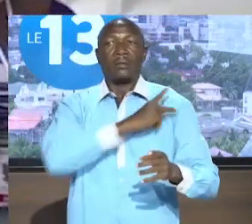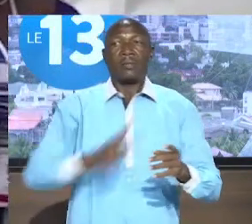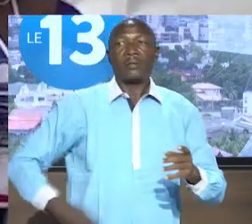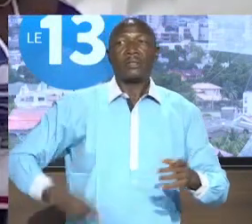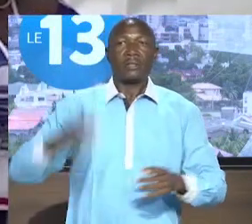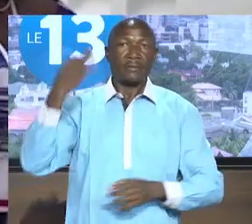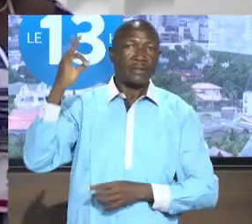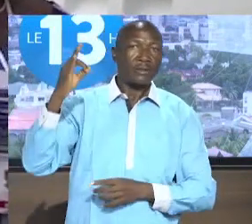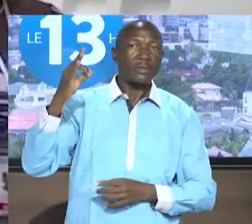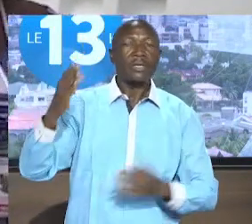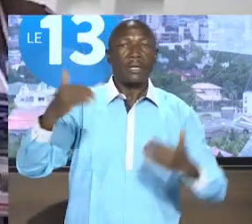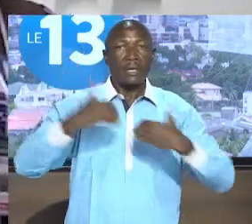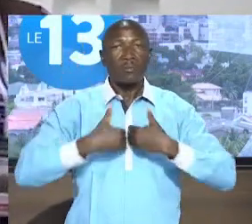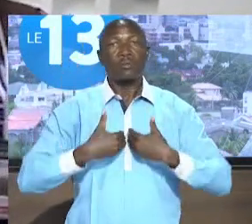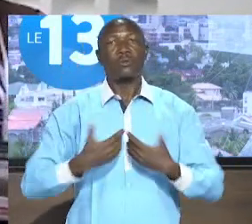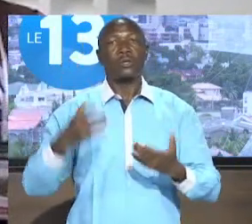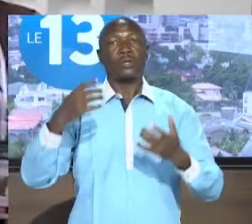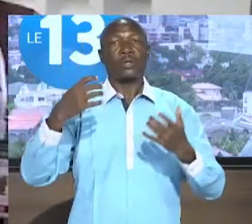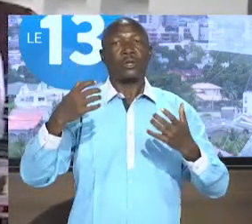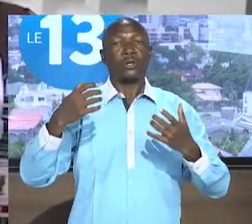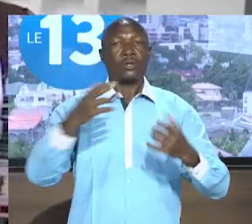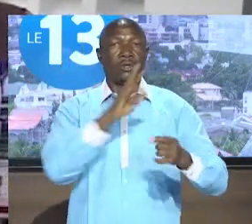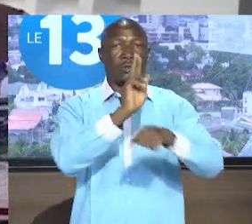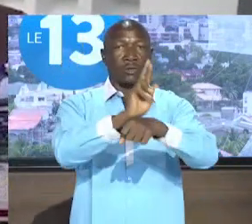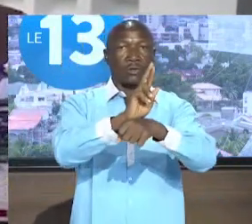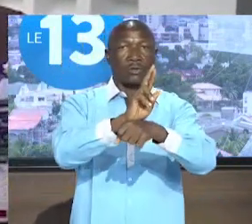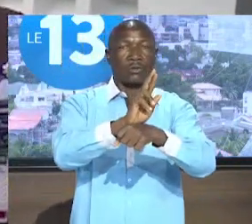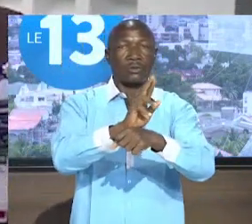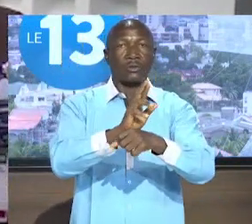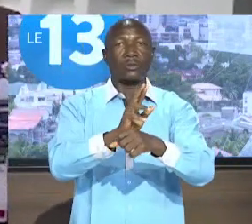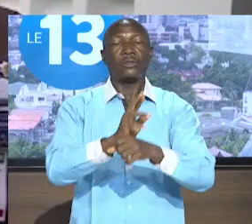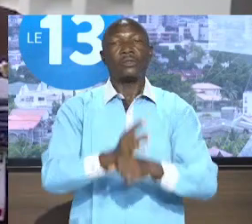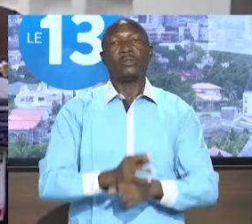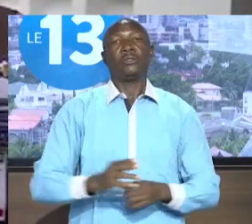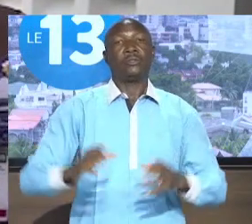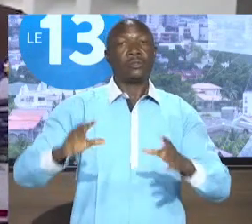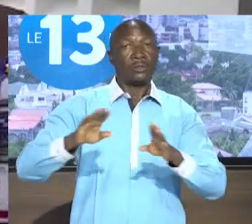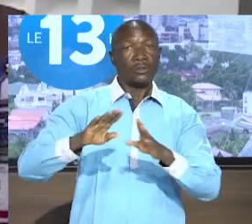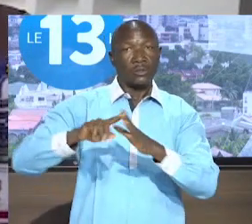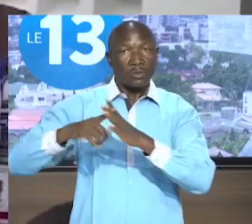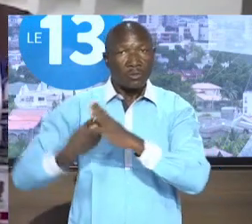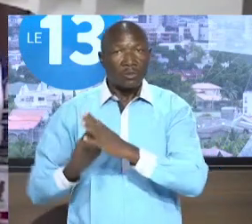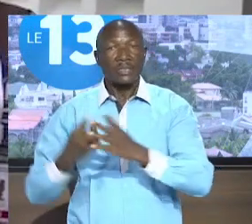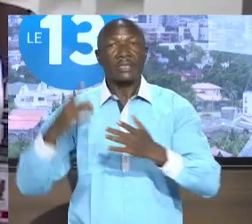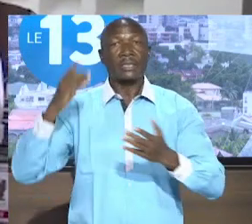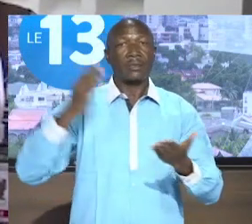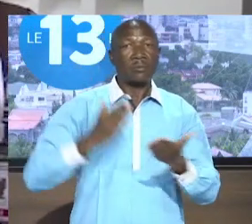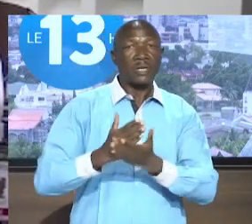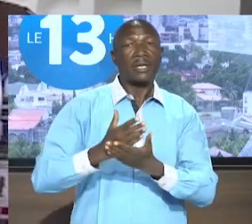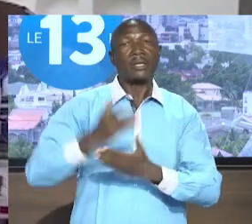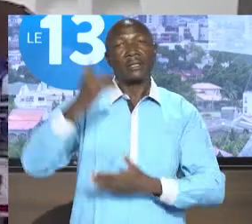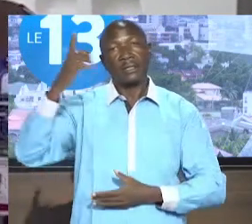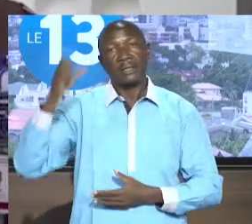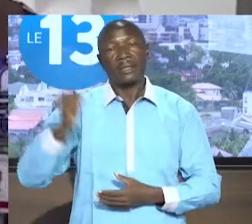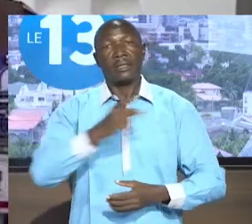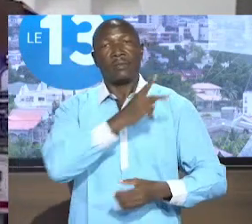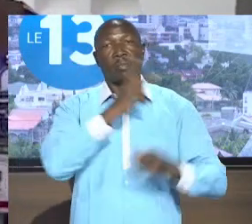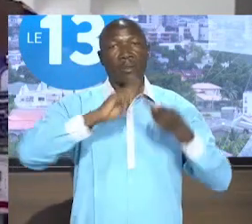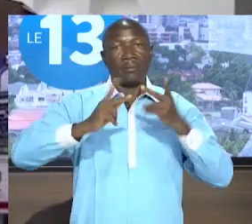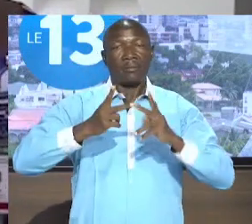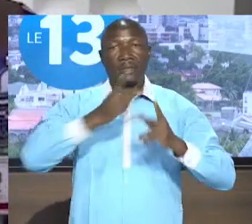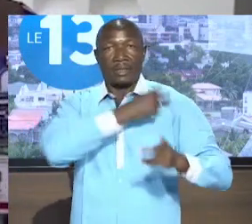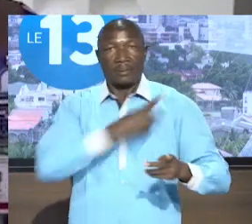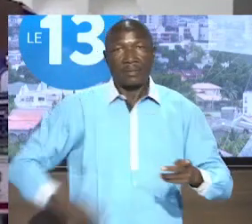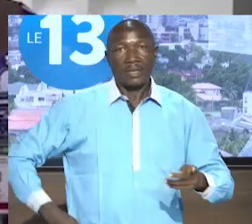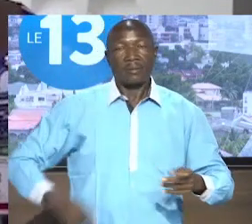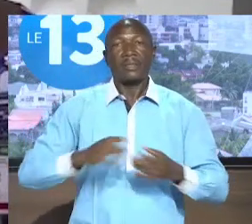a pour rôle de jeter les bases d'une coopération entre les parlements ayant en partage